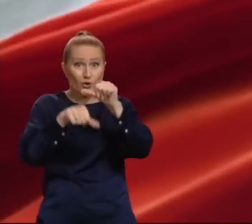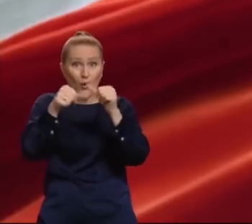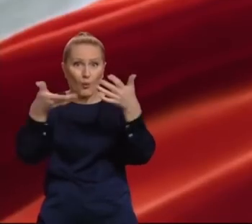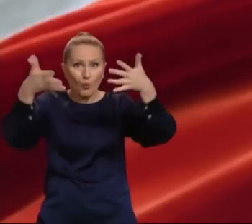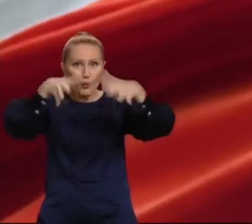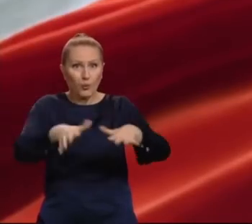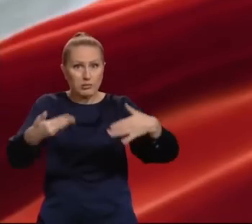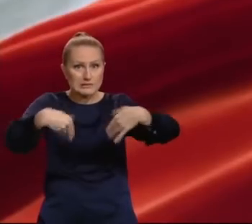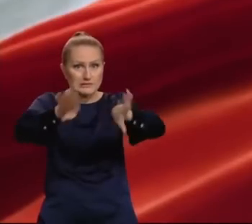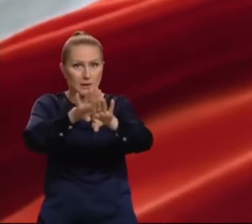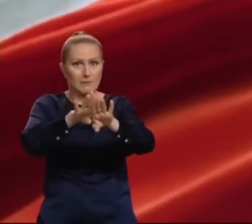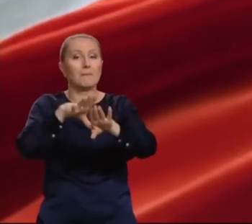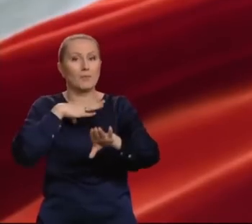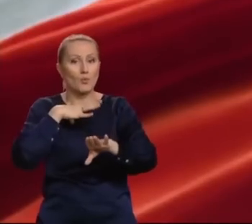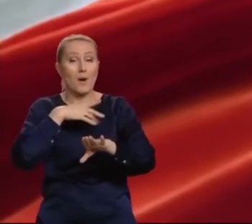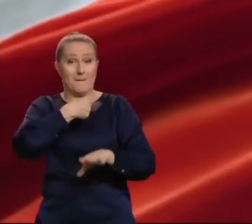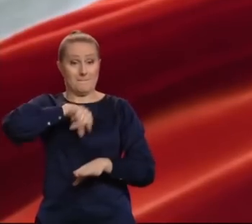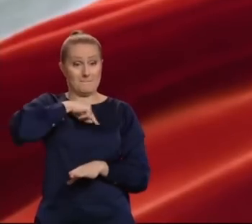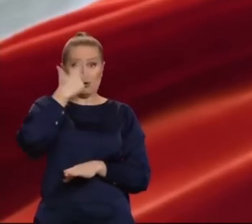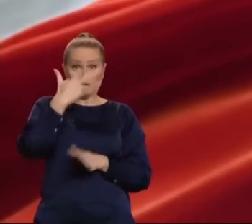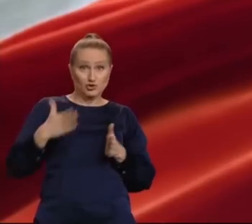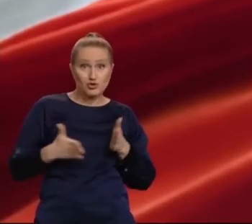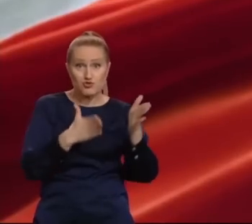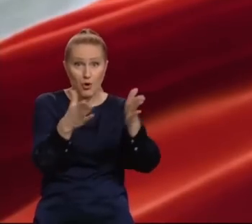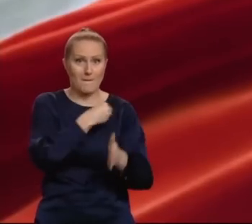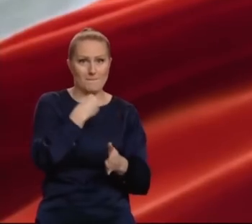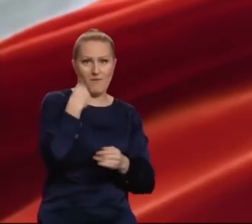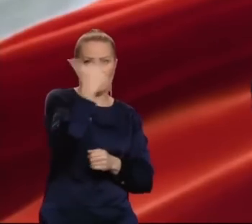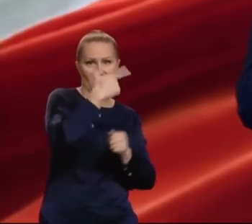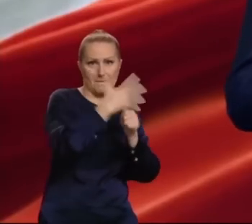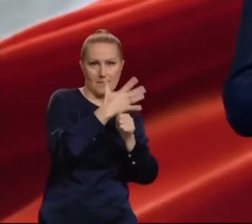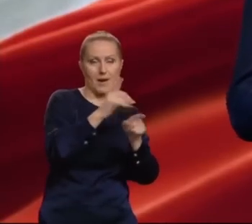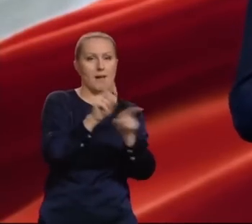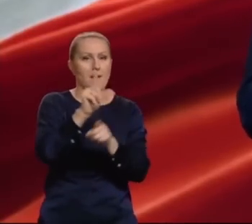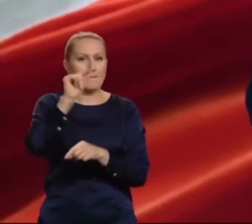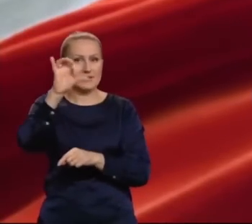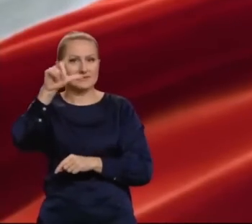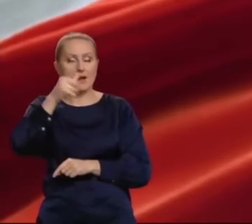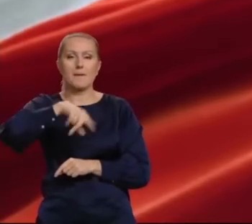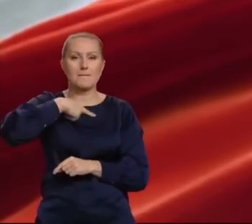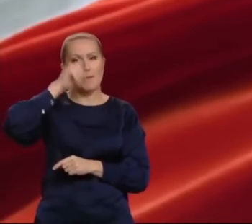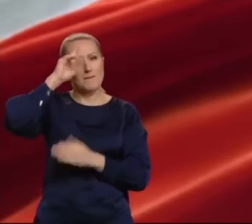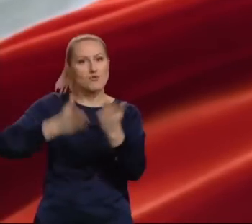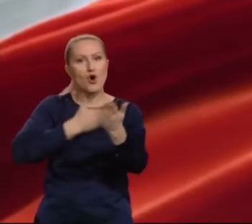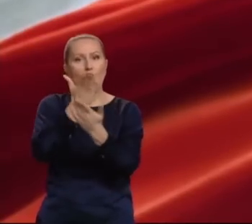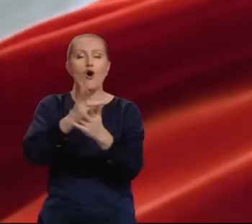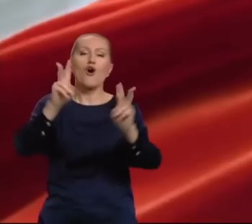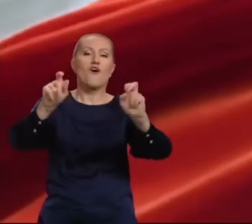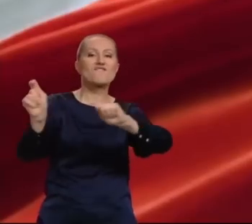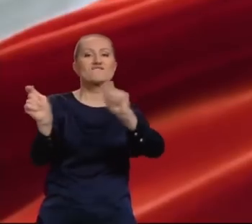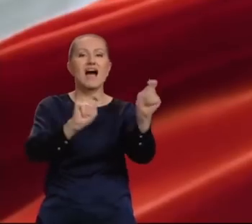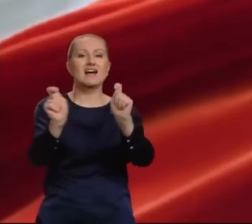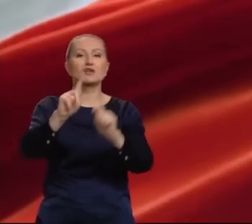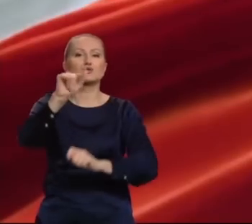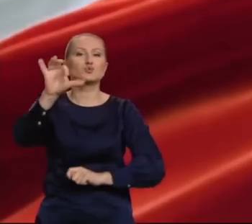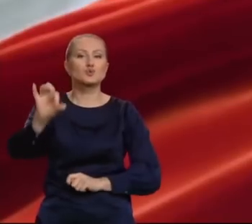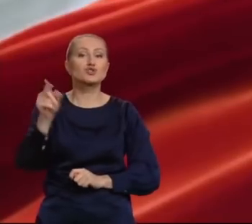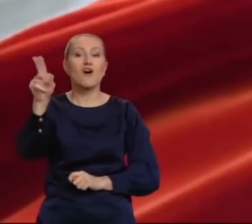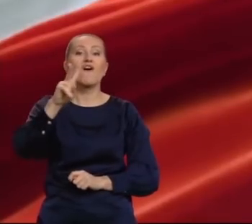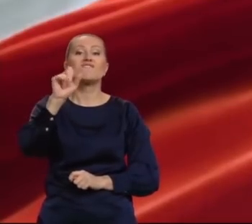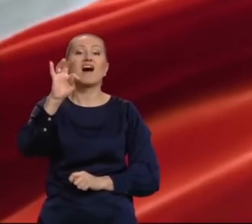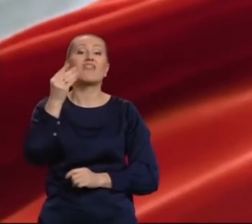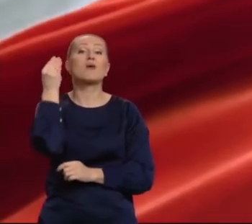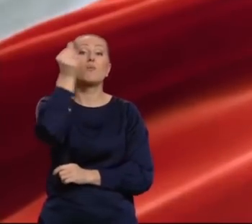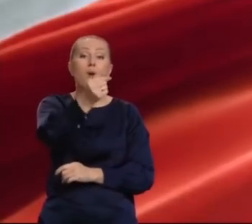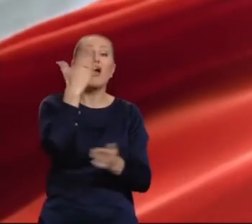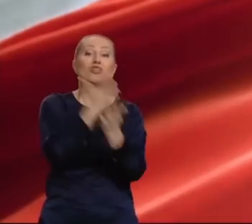Droga, Polska 2050 i PSL, proponujemy wakacje ZUS-owskie dla przedsiębiorców, VAT tylko od zapłaconej